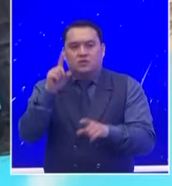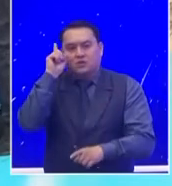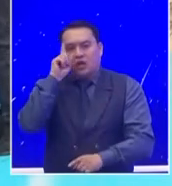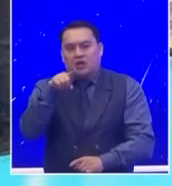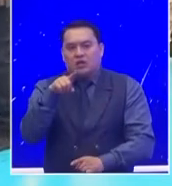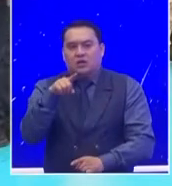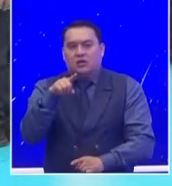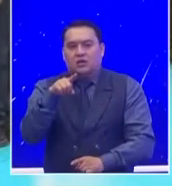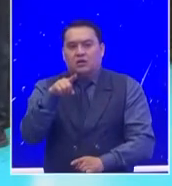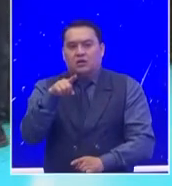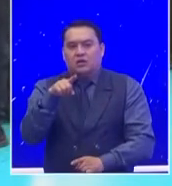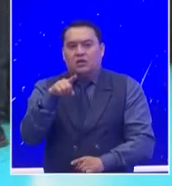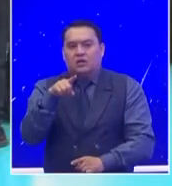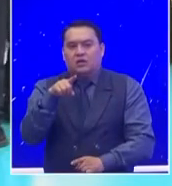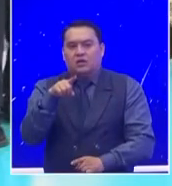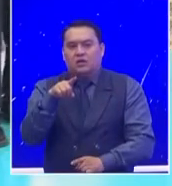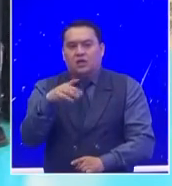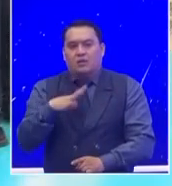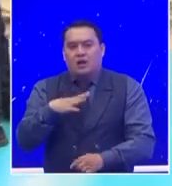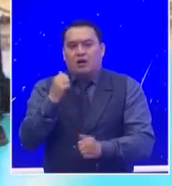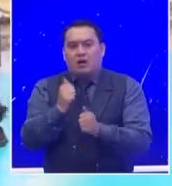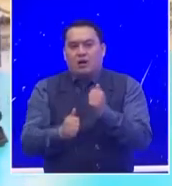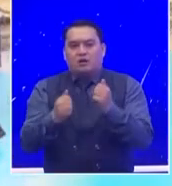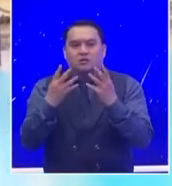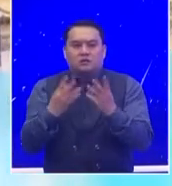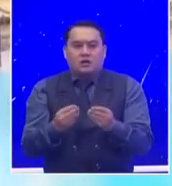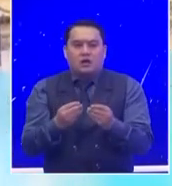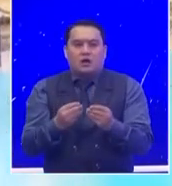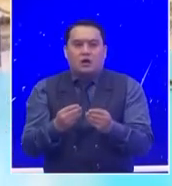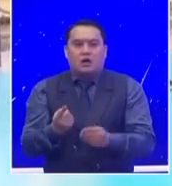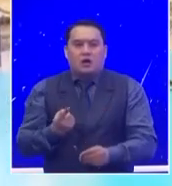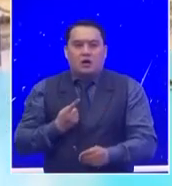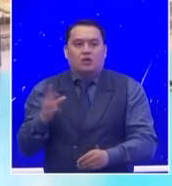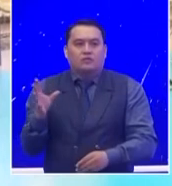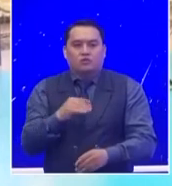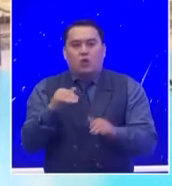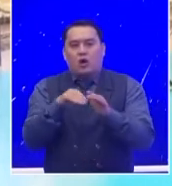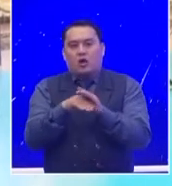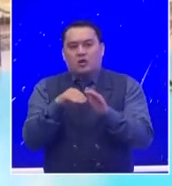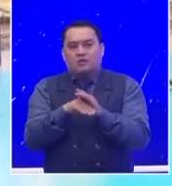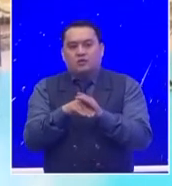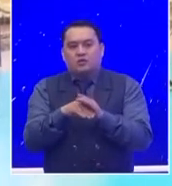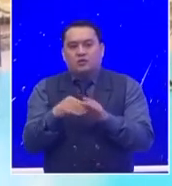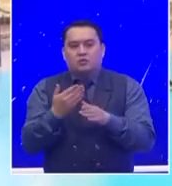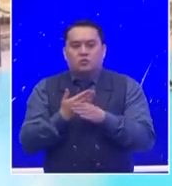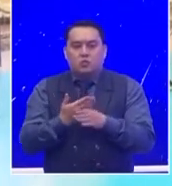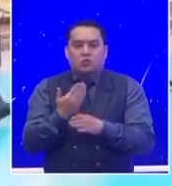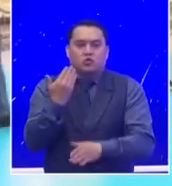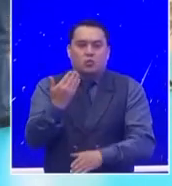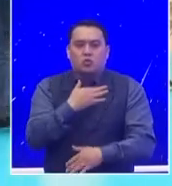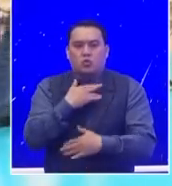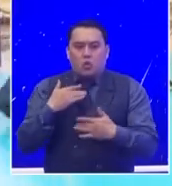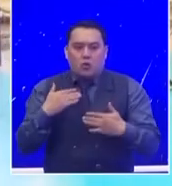знаете. И ходил туда каждый день, как на работу. Он охранял вот эти все архивы, вот это все. Благодаря ему